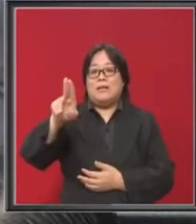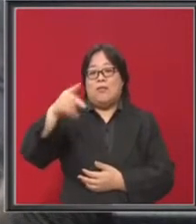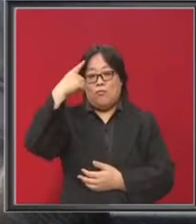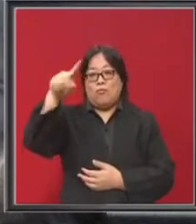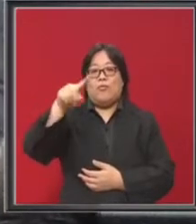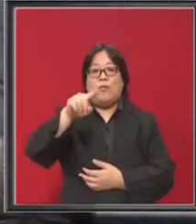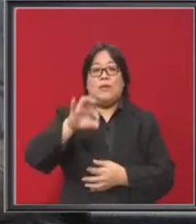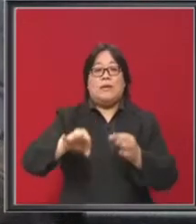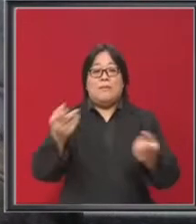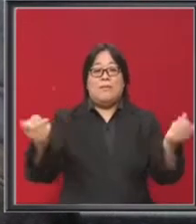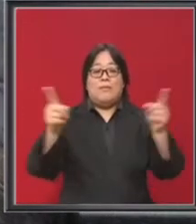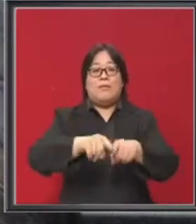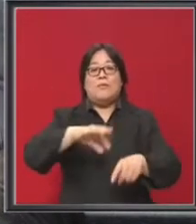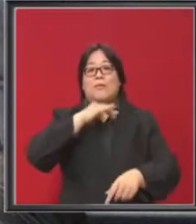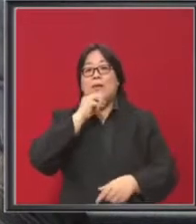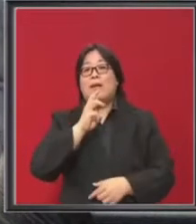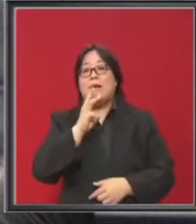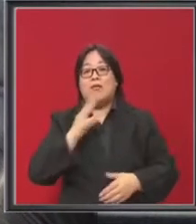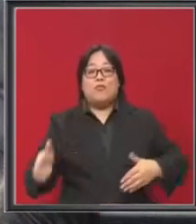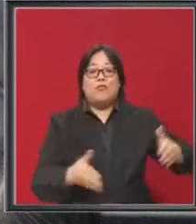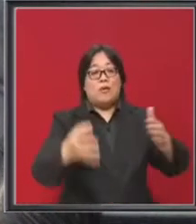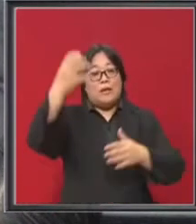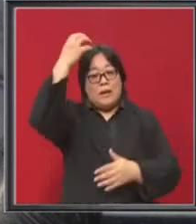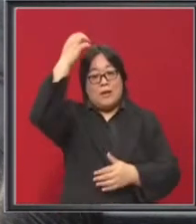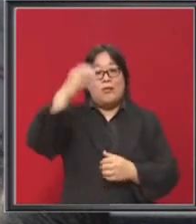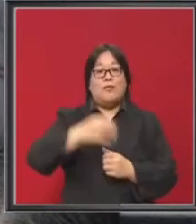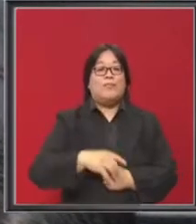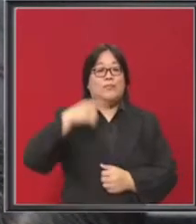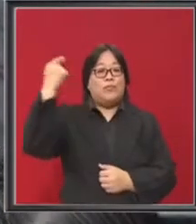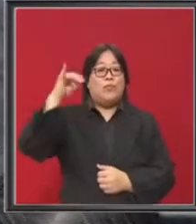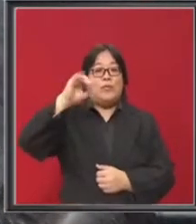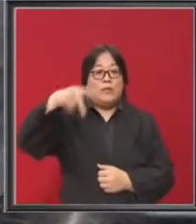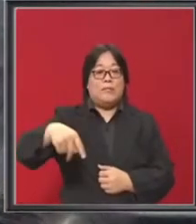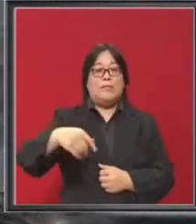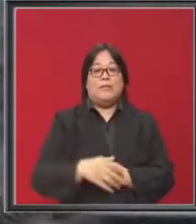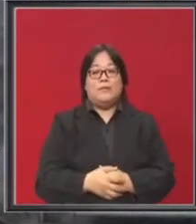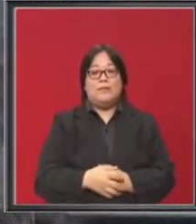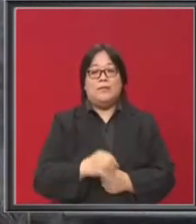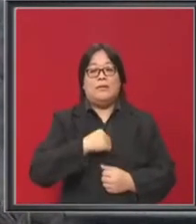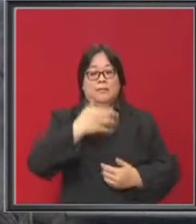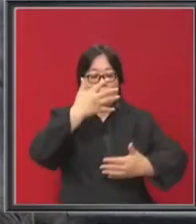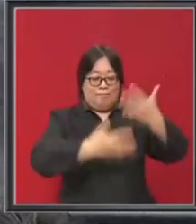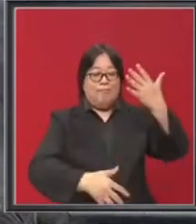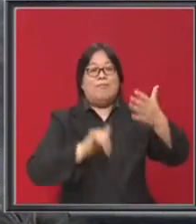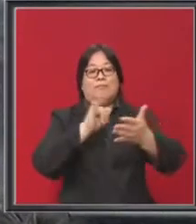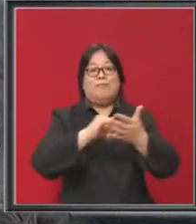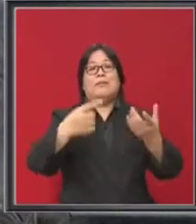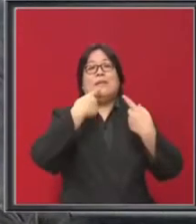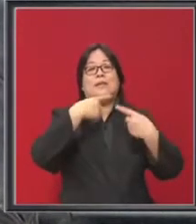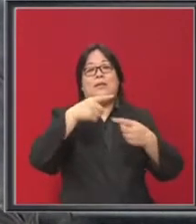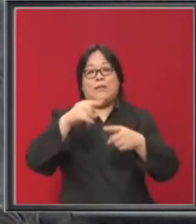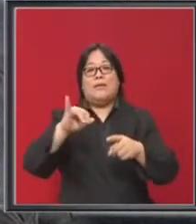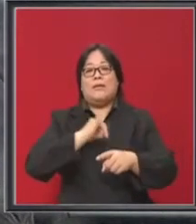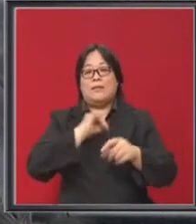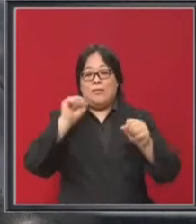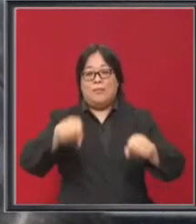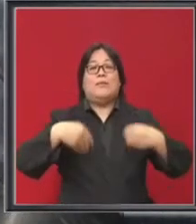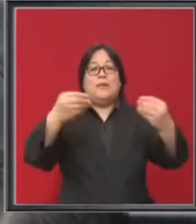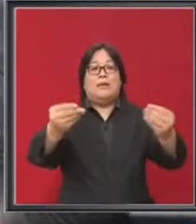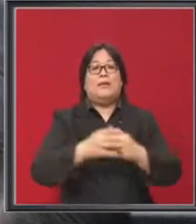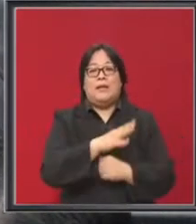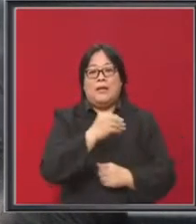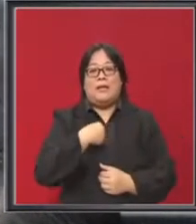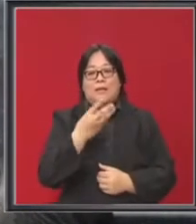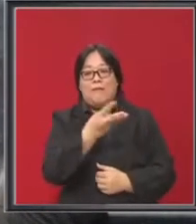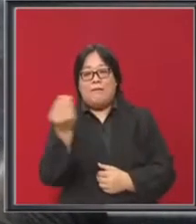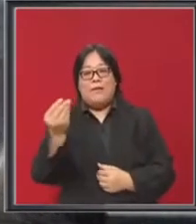menampung sekira pelaku pencemaran air di sungai selango rapper tua seperti itu diantara jawaban yang saya osempak bagikan